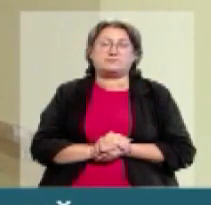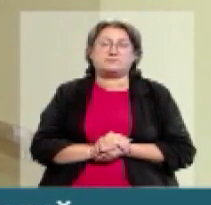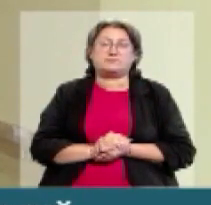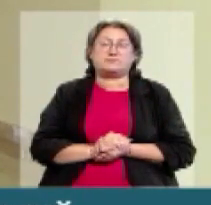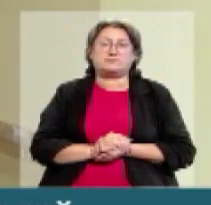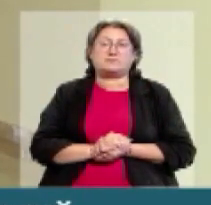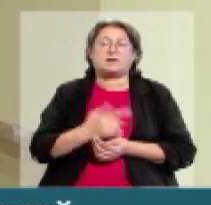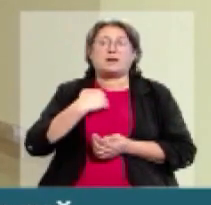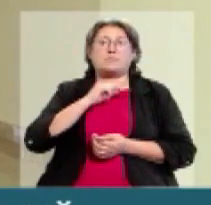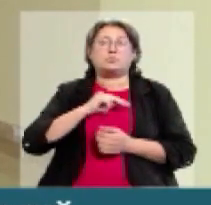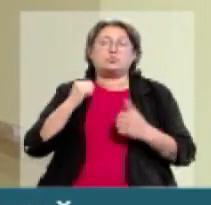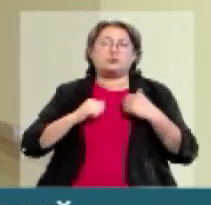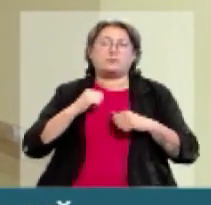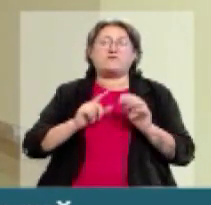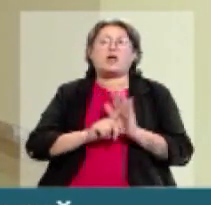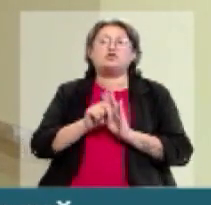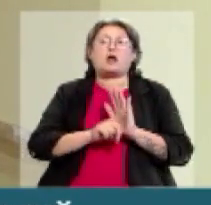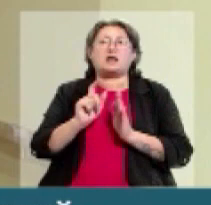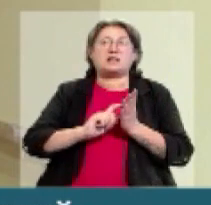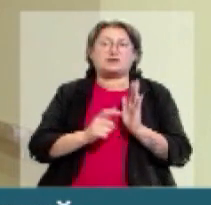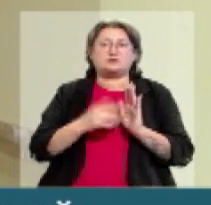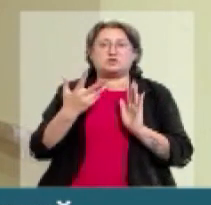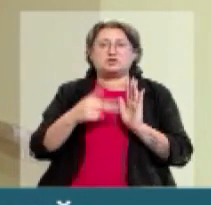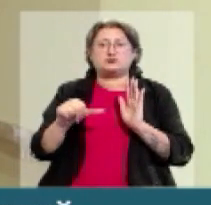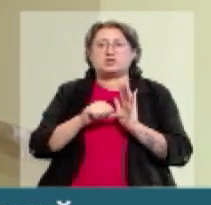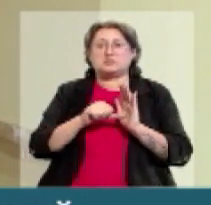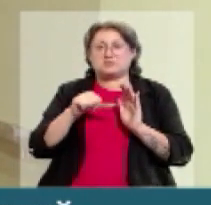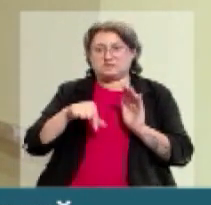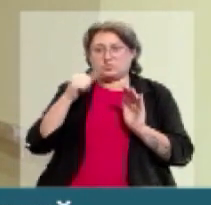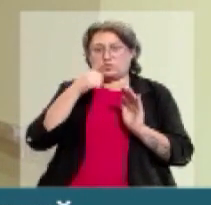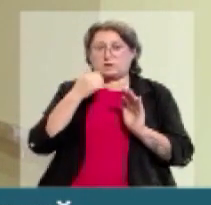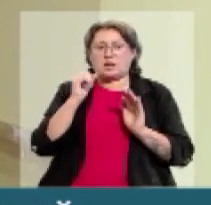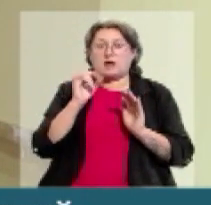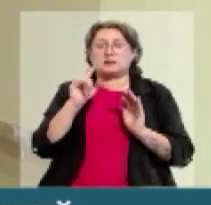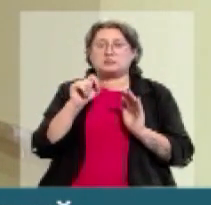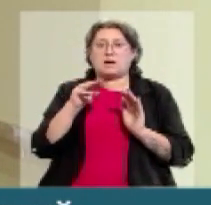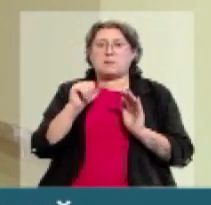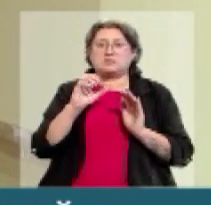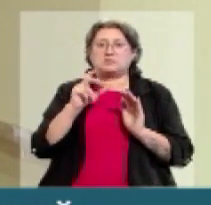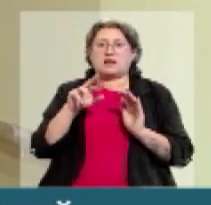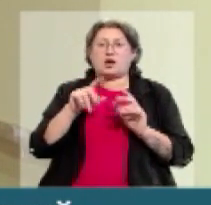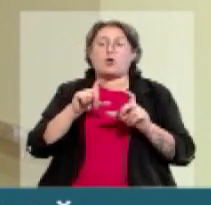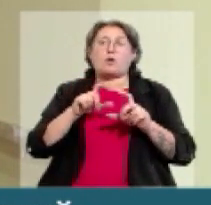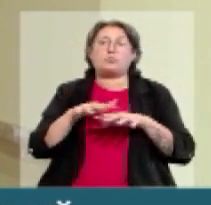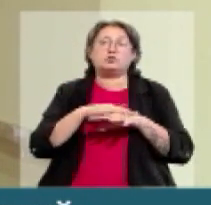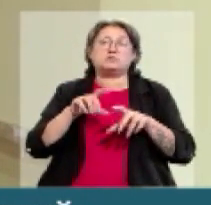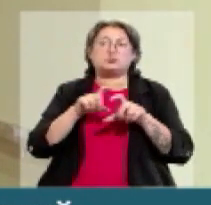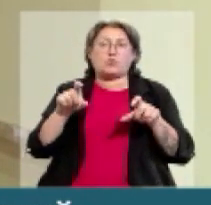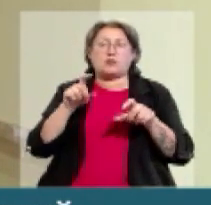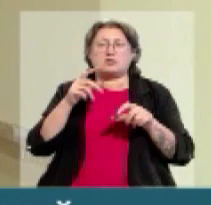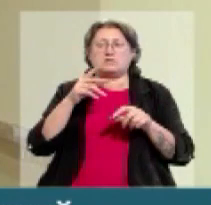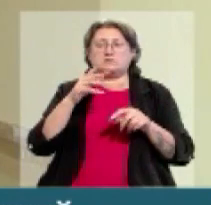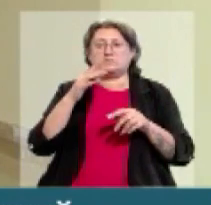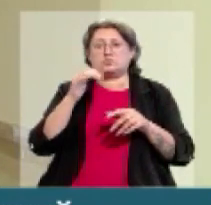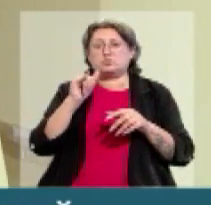Я работаю учителем начальных классов уже 36-й год в Арзамасской общеобразовательной школе Узынкольского района.